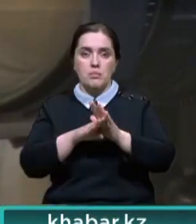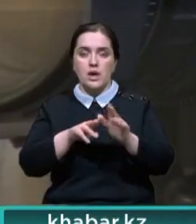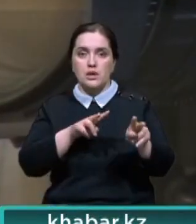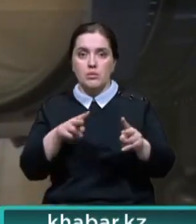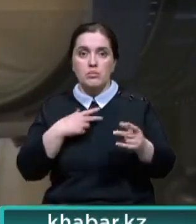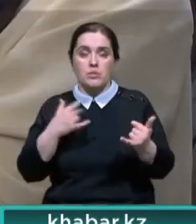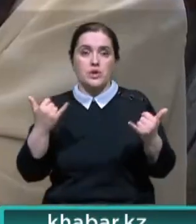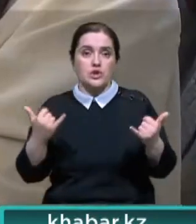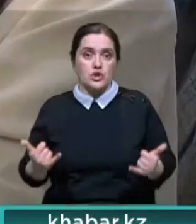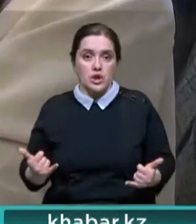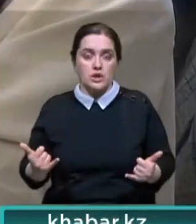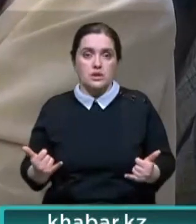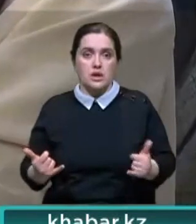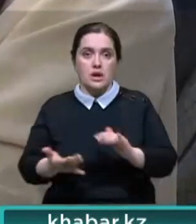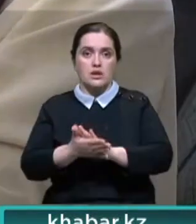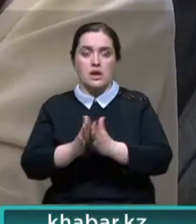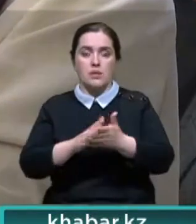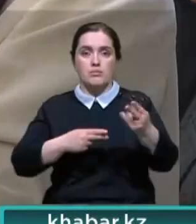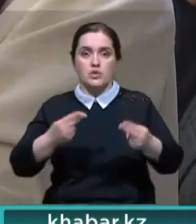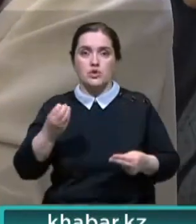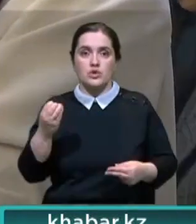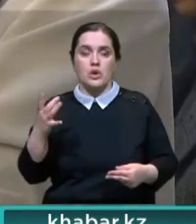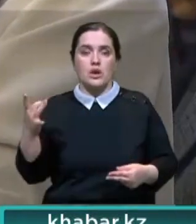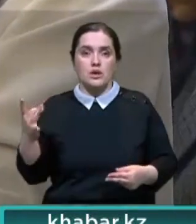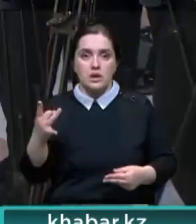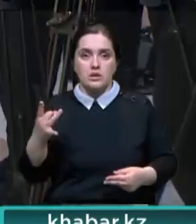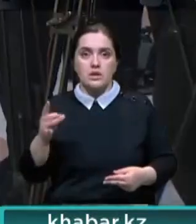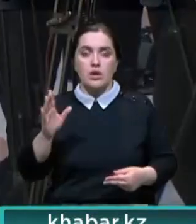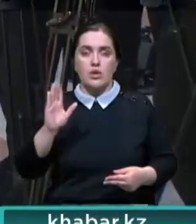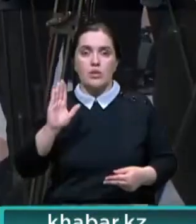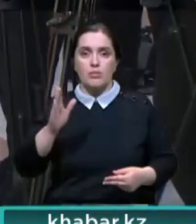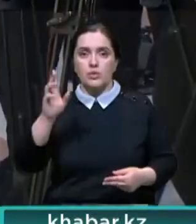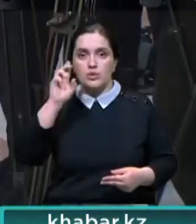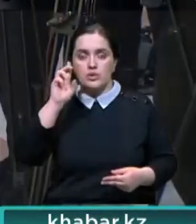сейчас в рамках бюджета, конечно, будем еще раз рассматривать данный вопрос с государственным долгом.